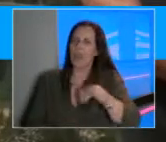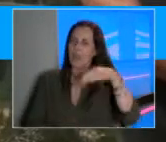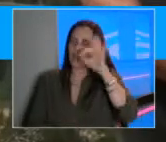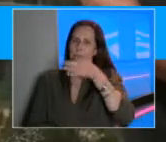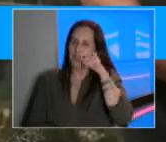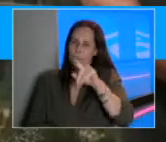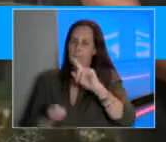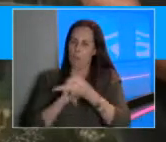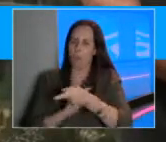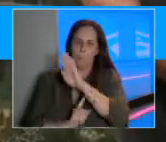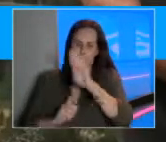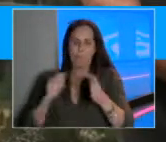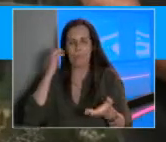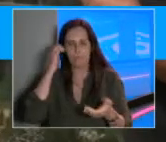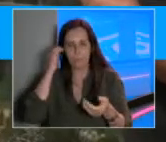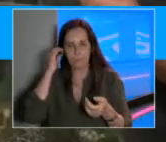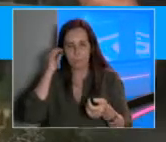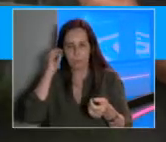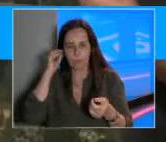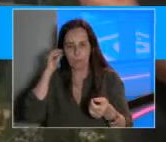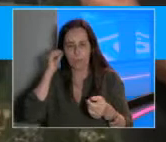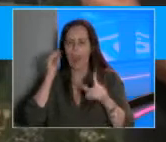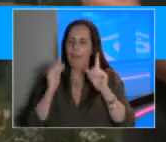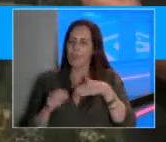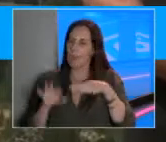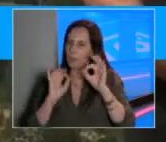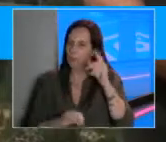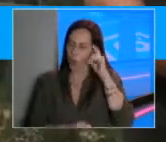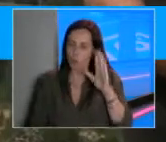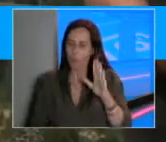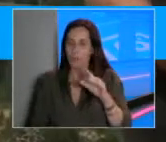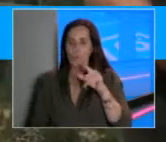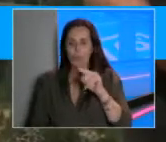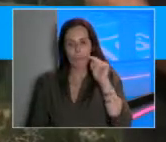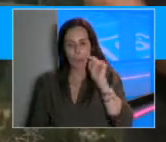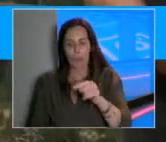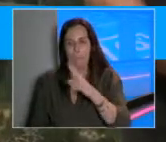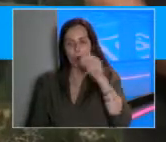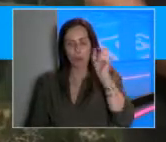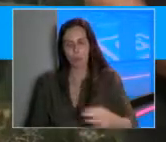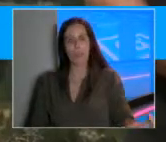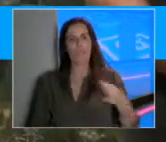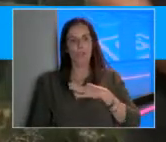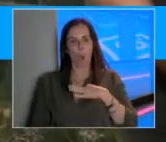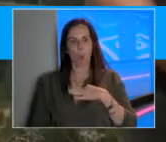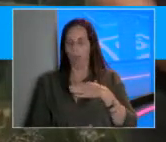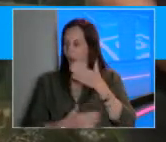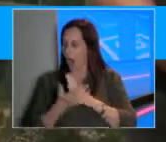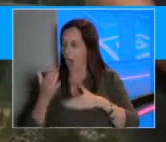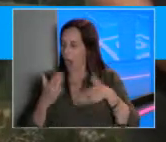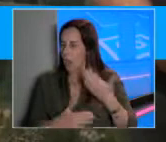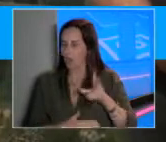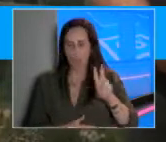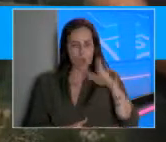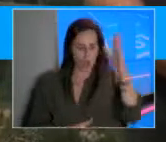עדיין מעדיף אותו על פני ראש הממשלה נתניהו מהרבה מאוד בחינות, אבל אני באמת חושב שכאשר מגיעים מאות אנשים פגועים, חלקם אכן הגיעו